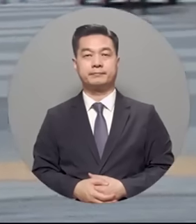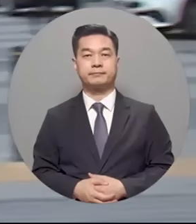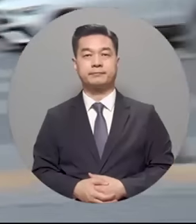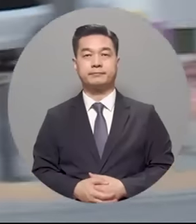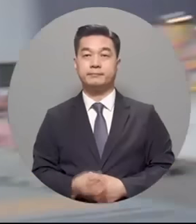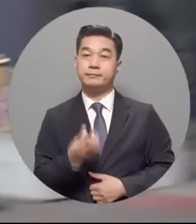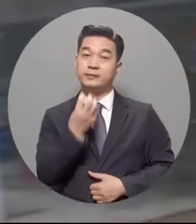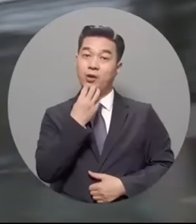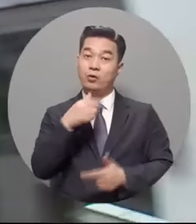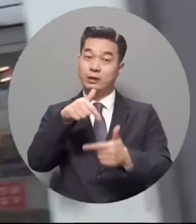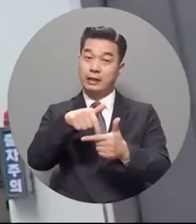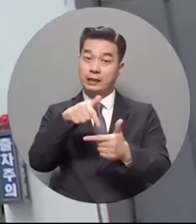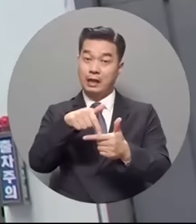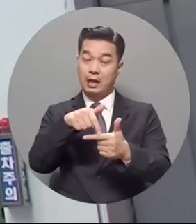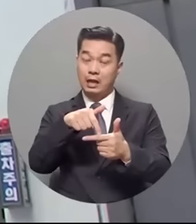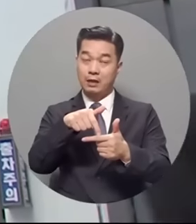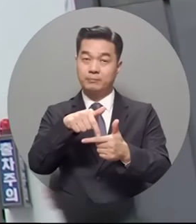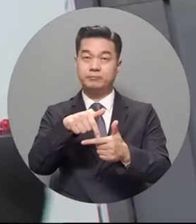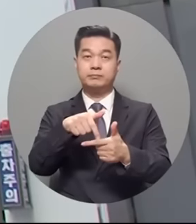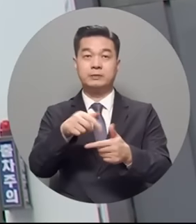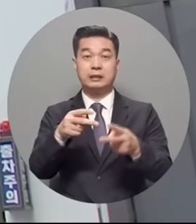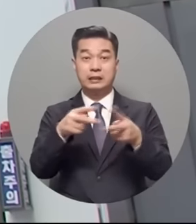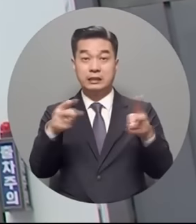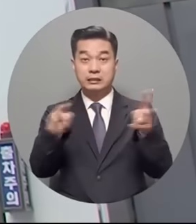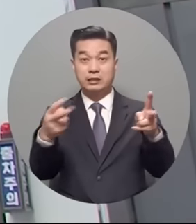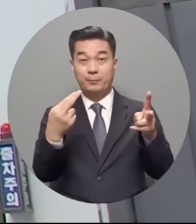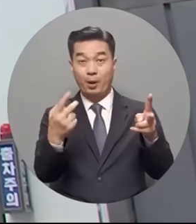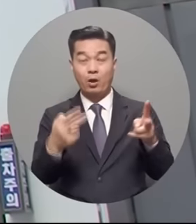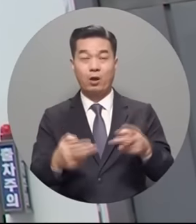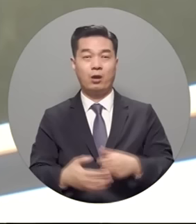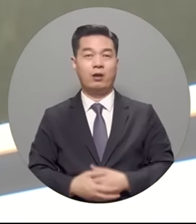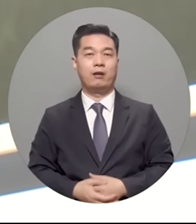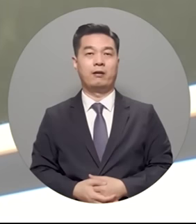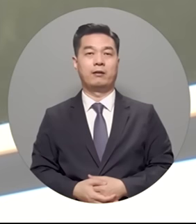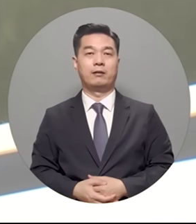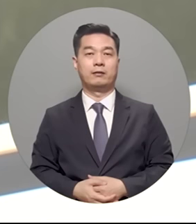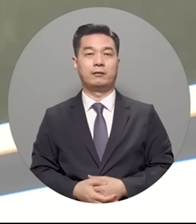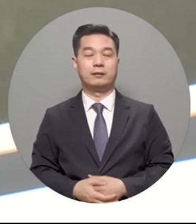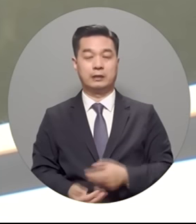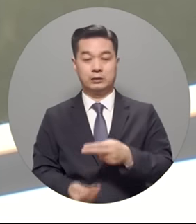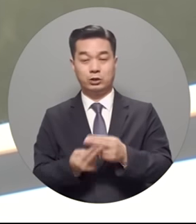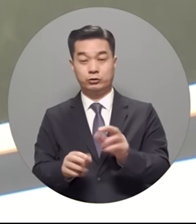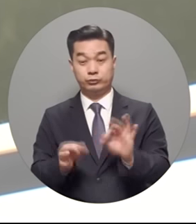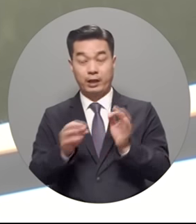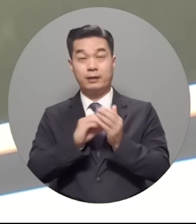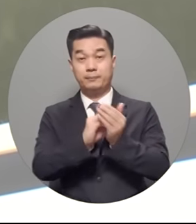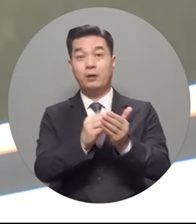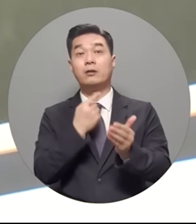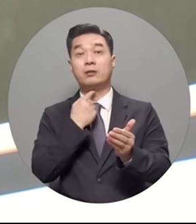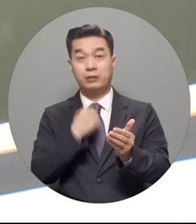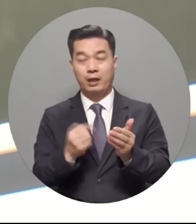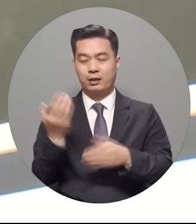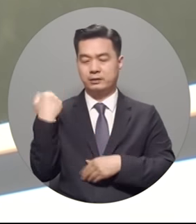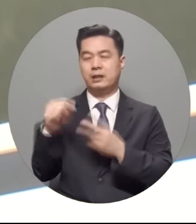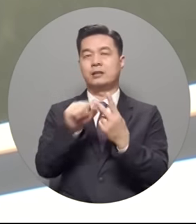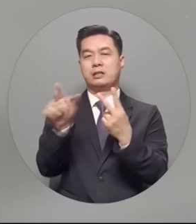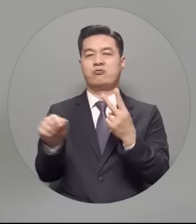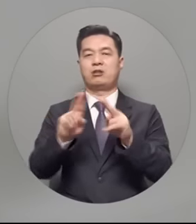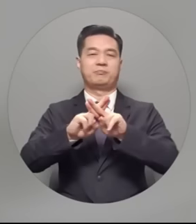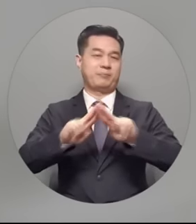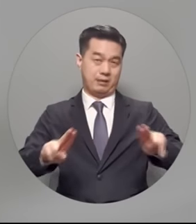서울 강남 한복판 건물 2층이 통째로 비어 있습니다. 한 저축은행이 입점해 있었지만 지난 1월